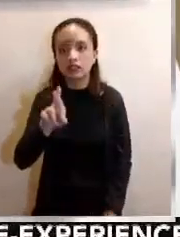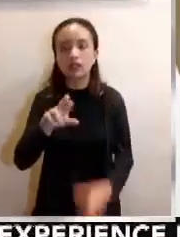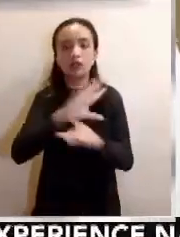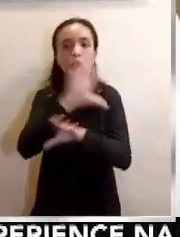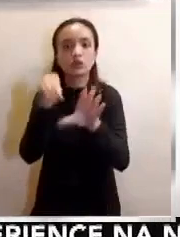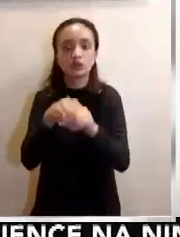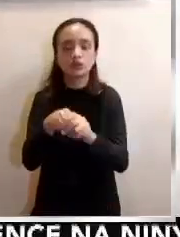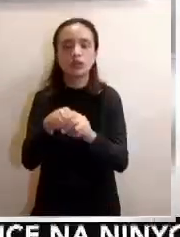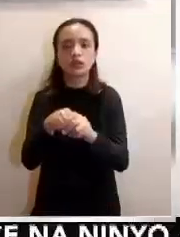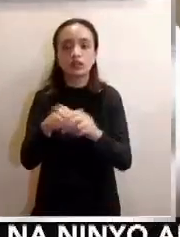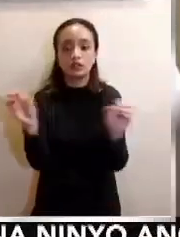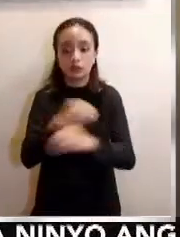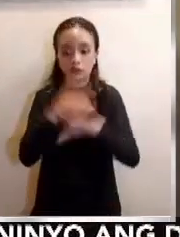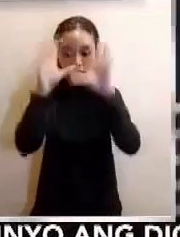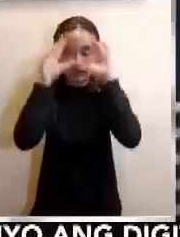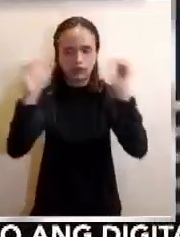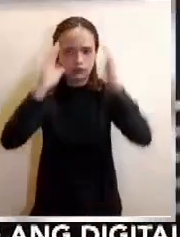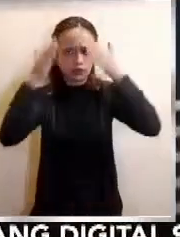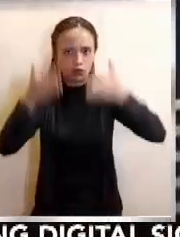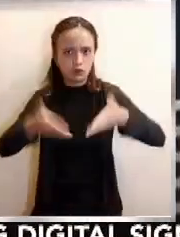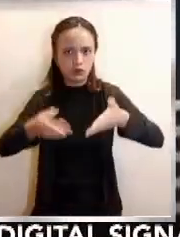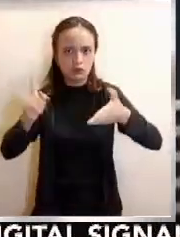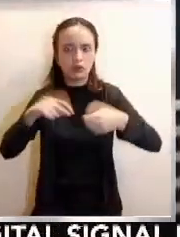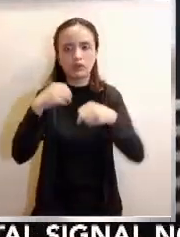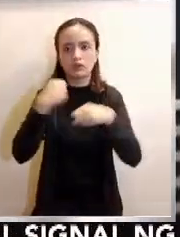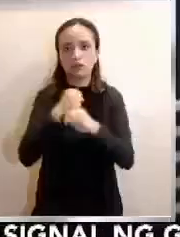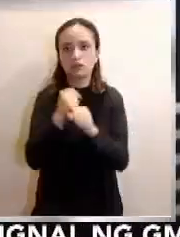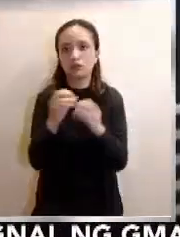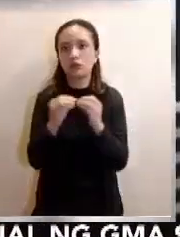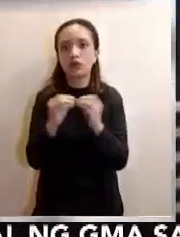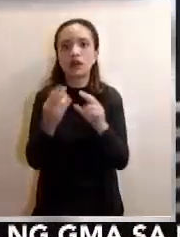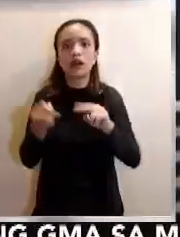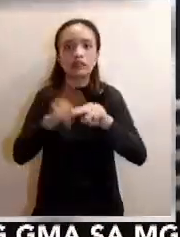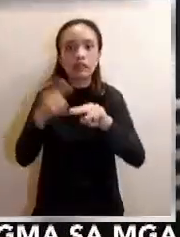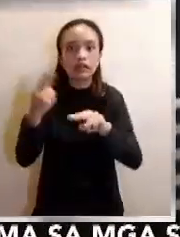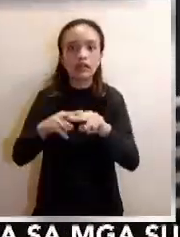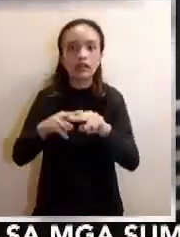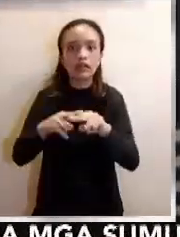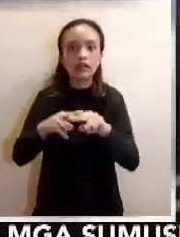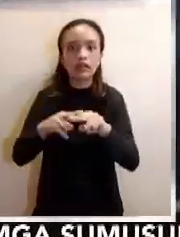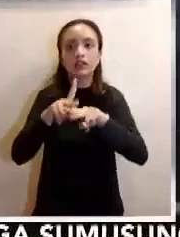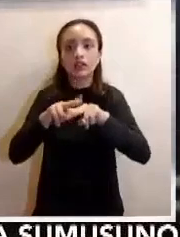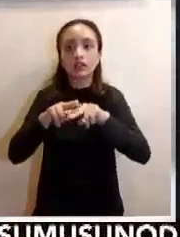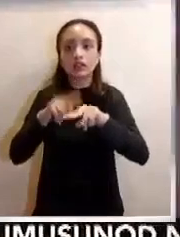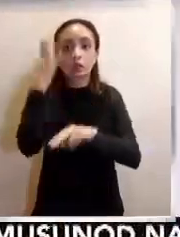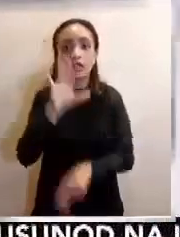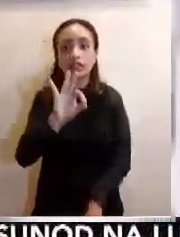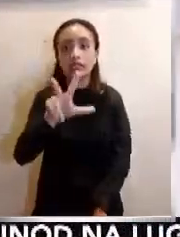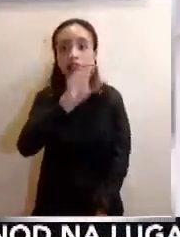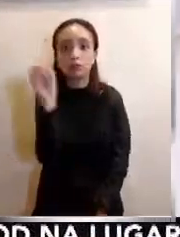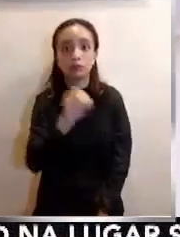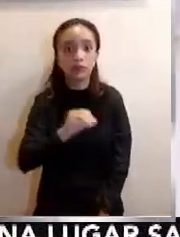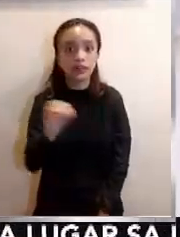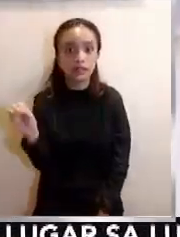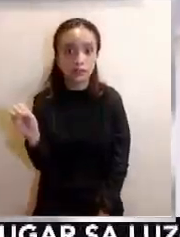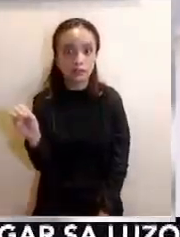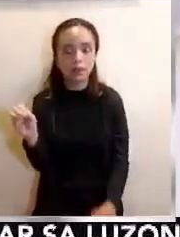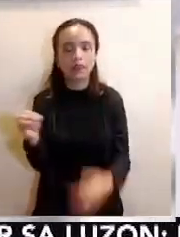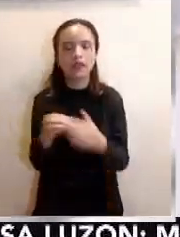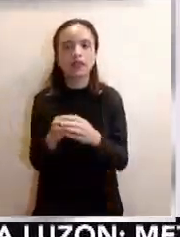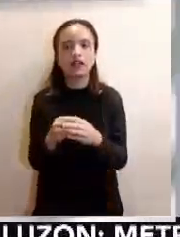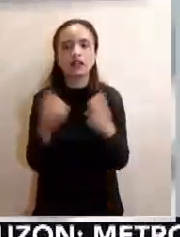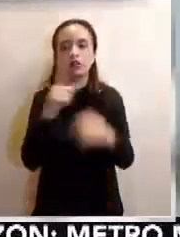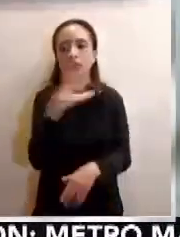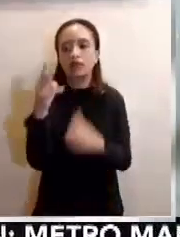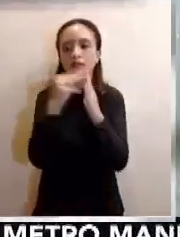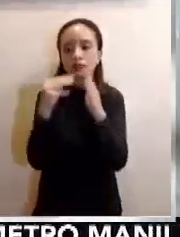palasyo ang pagpapalaki ng produksyon ng asin, lalo pat lumalabas sa 93% ng supply sa bansa, inaangkat. 100 milyon pesos sa